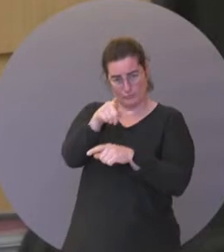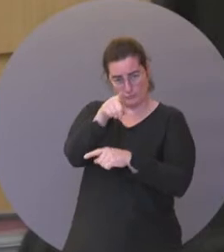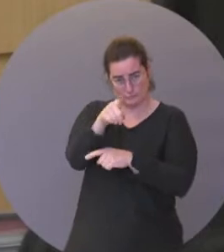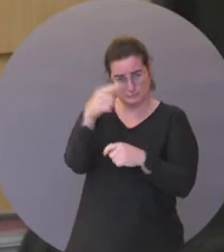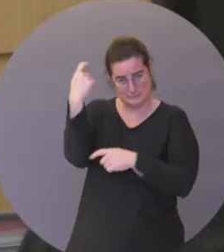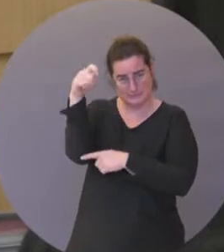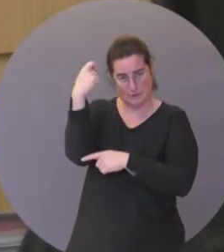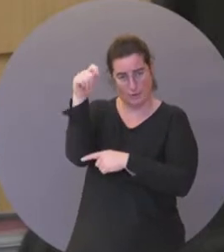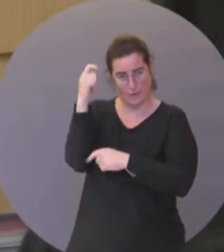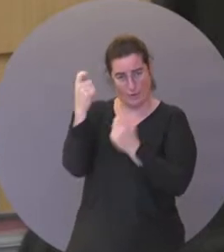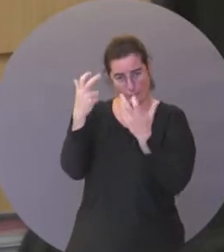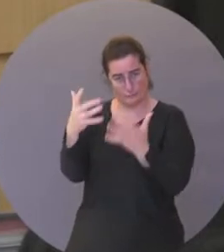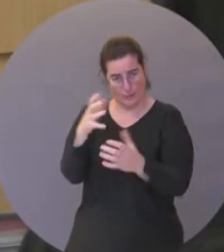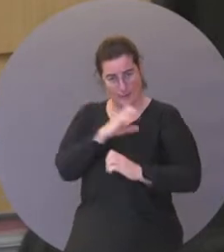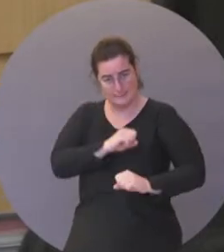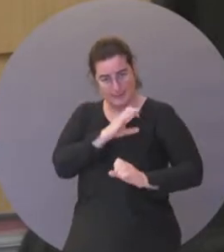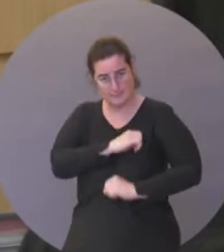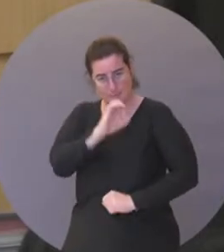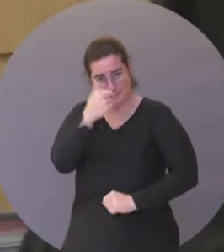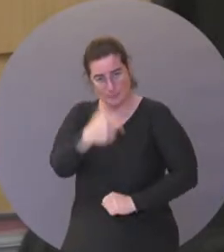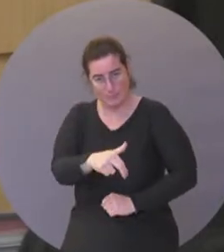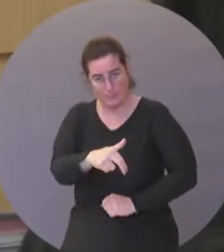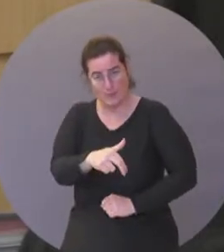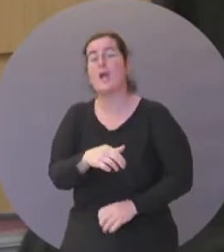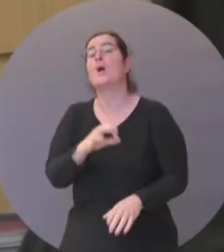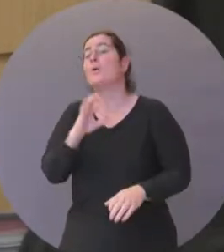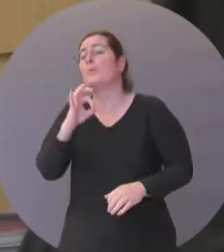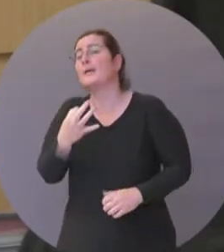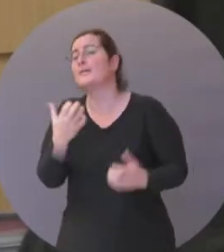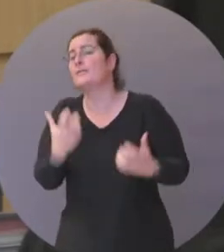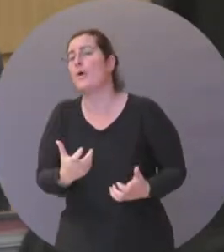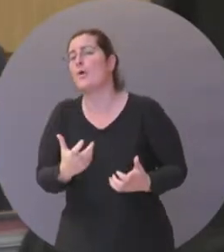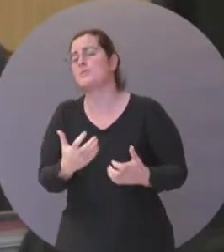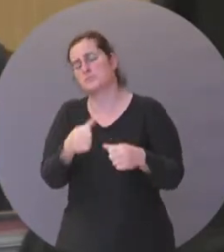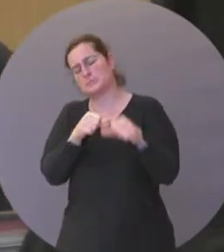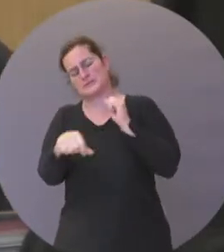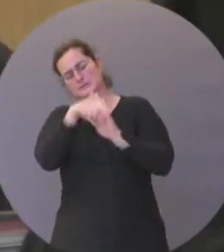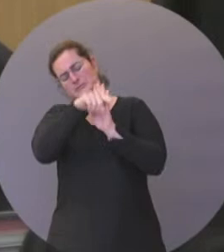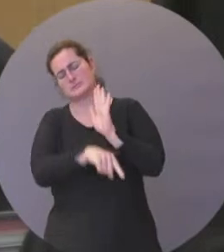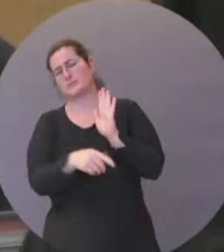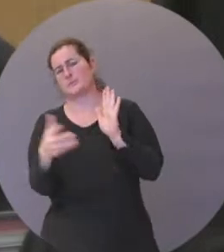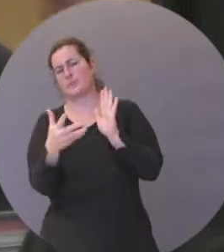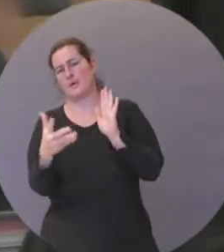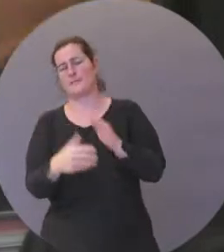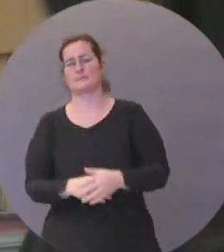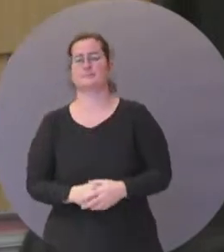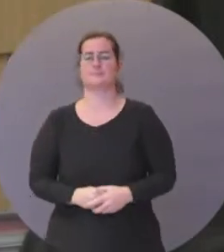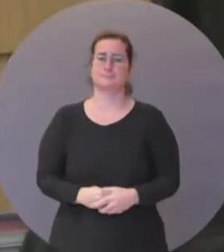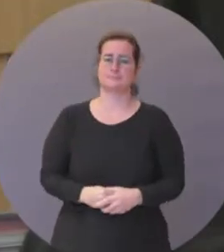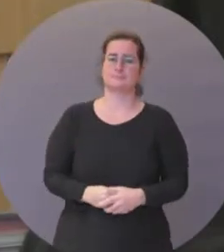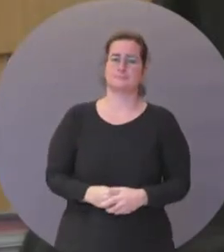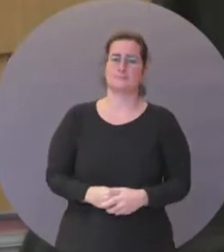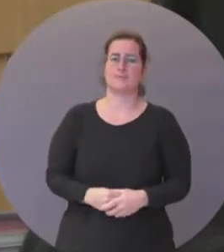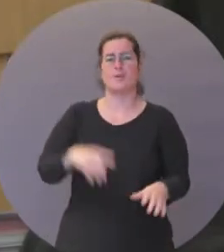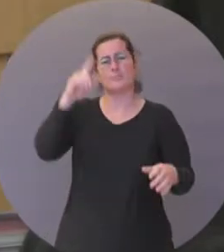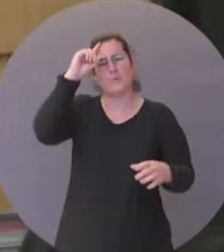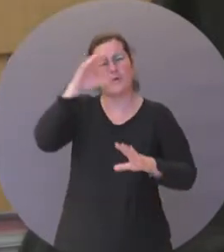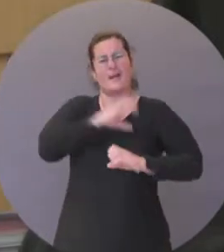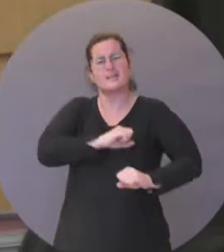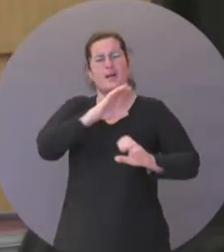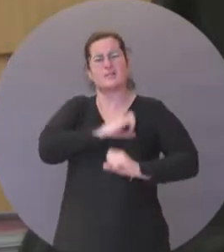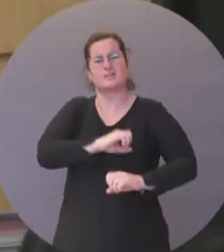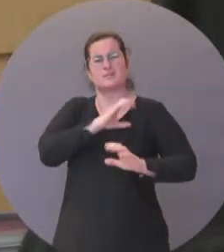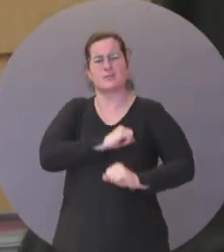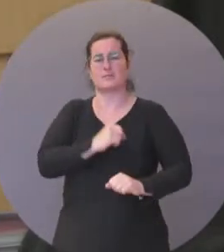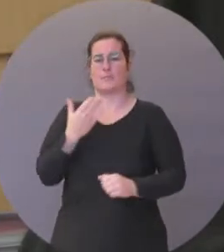et si oui dans quelles conditions pourquoi en outre toujours expérimenté plutôt que de renforcer les dispositifs